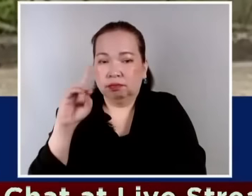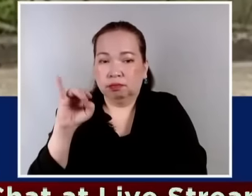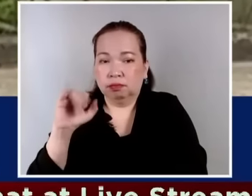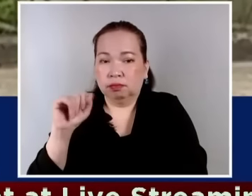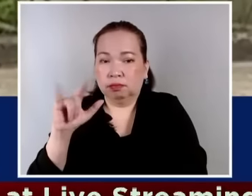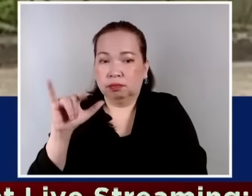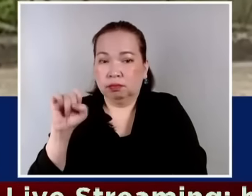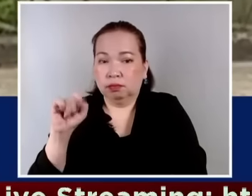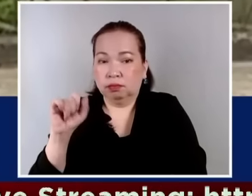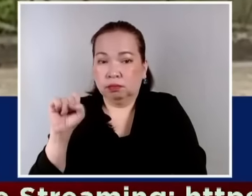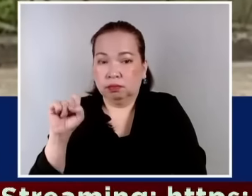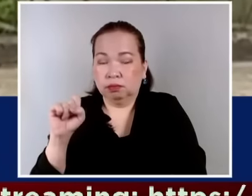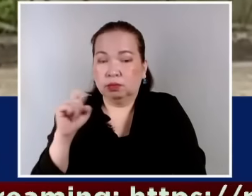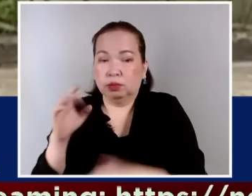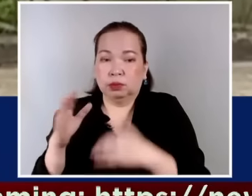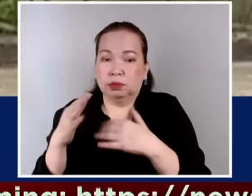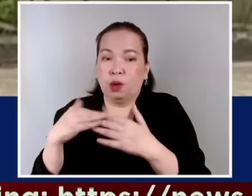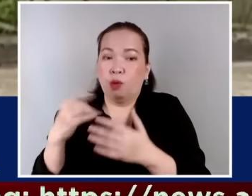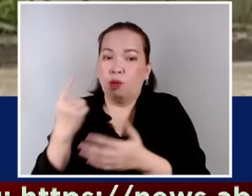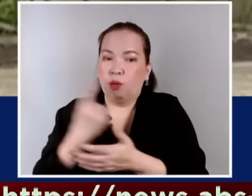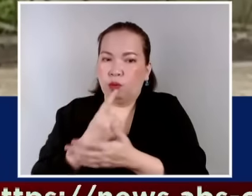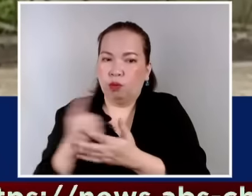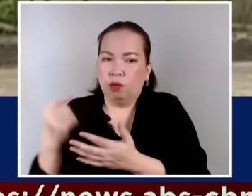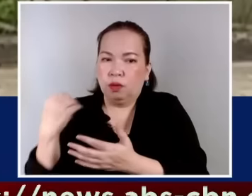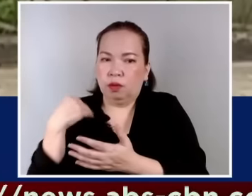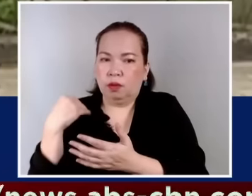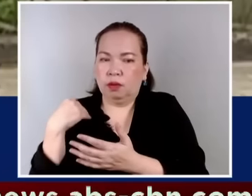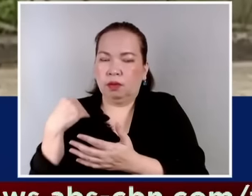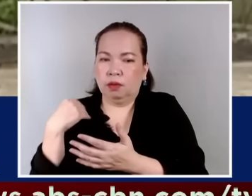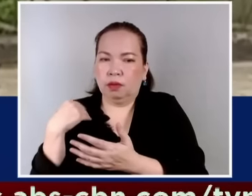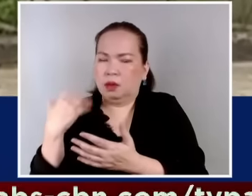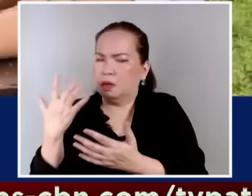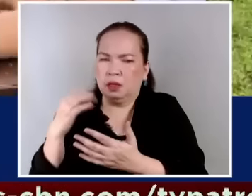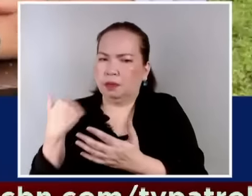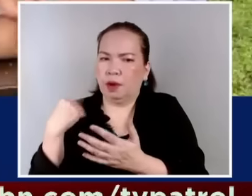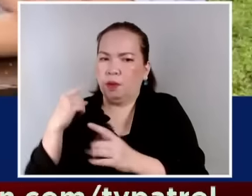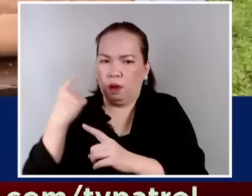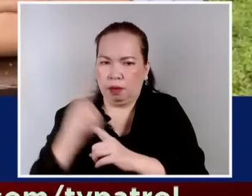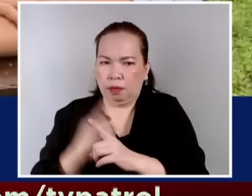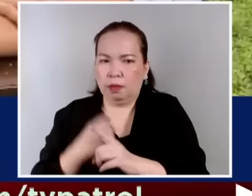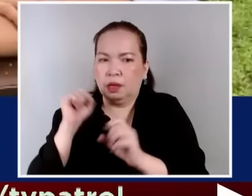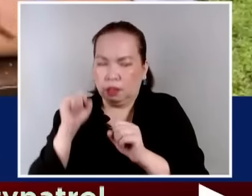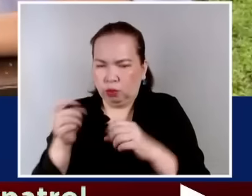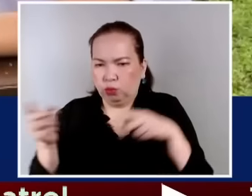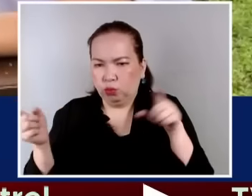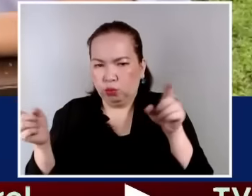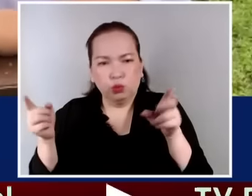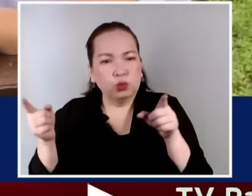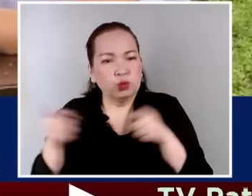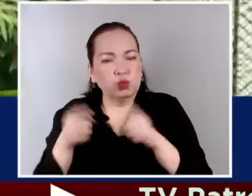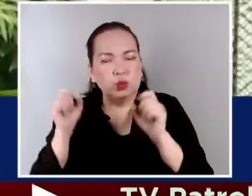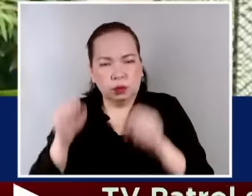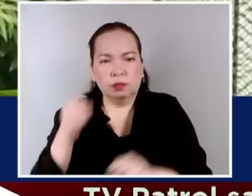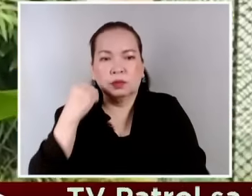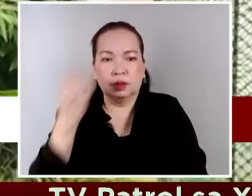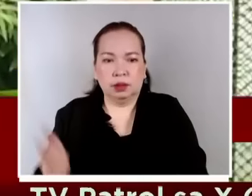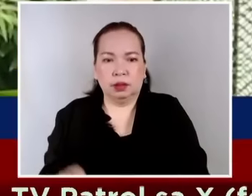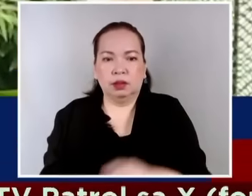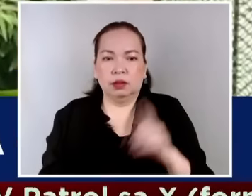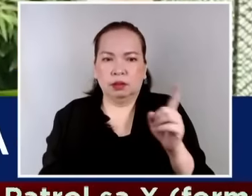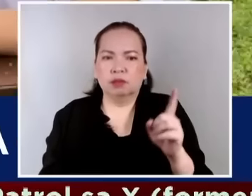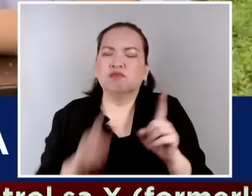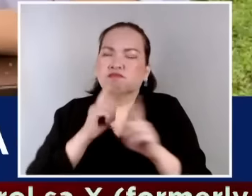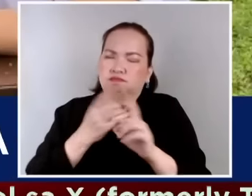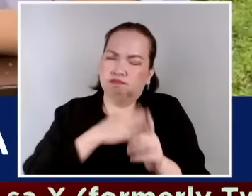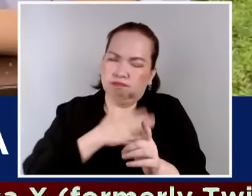isang linggo o basta ganun. Hindi bibilang na isang buwan, pwede na ako mamatay. Aminado naman si Sasse na nalulung siya sa